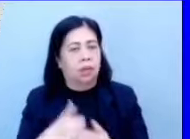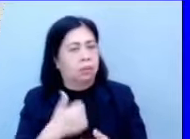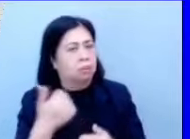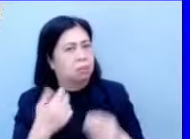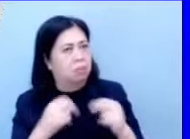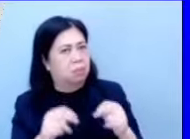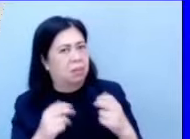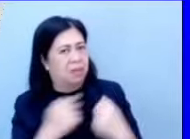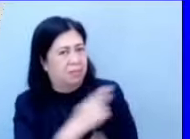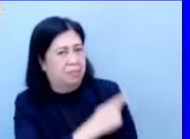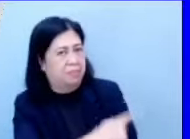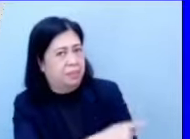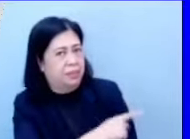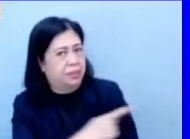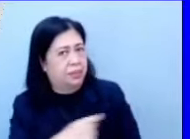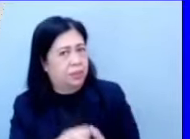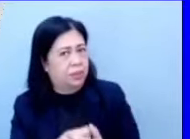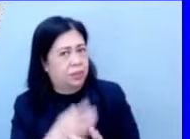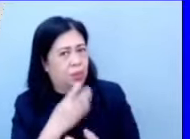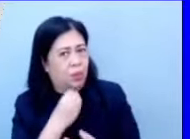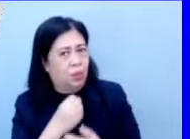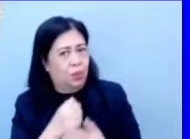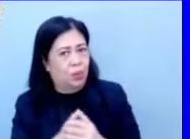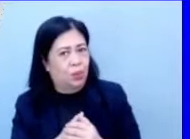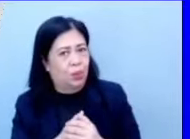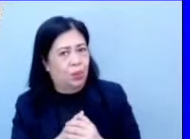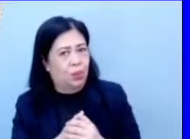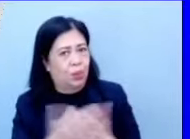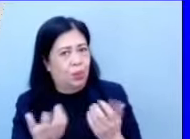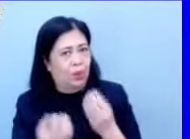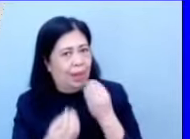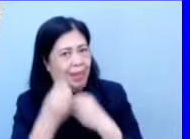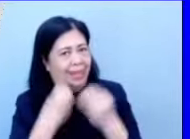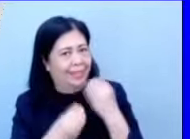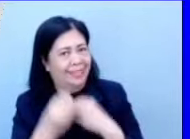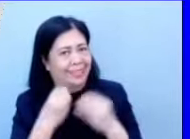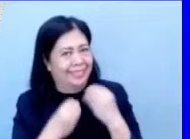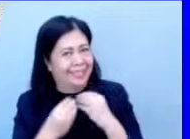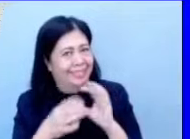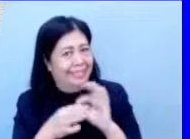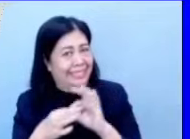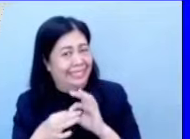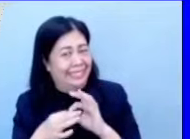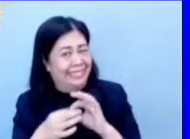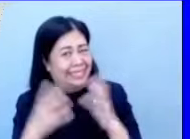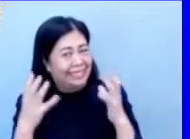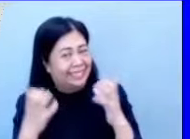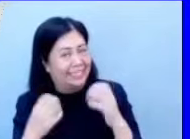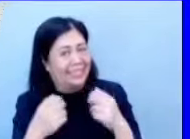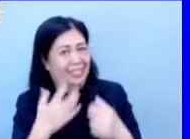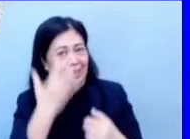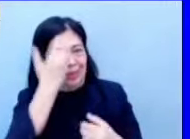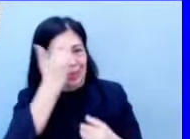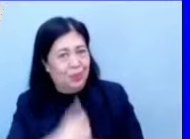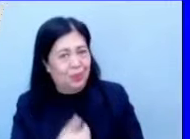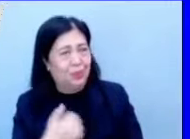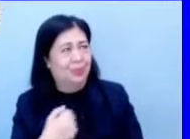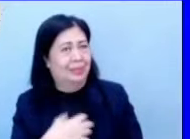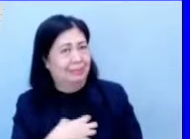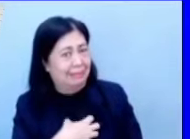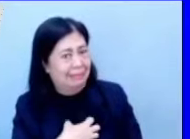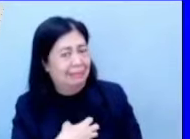bang may Noche Buena related incident? Alta presyon, stroke? Traditionally